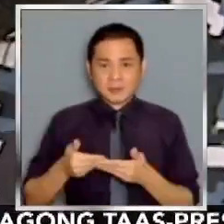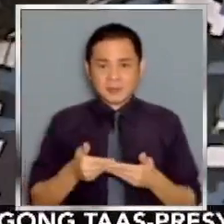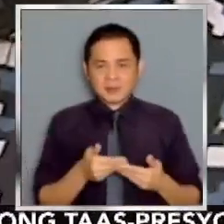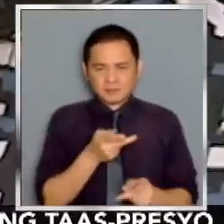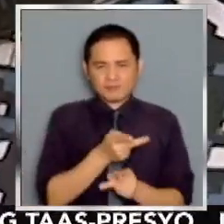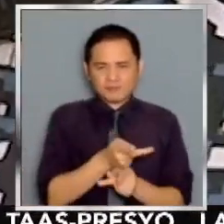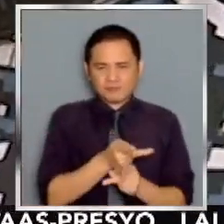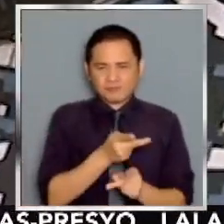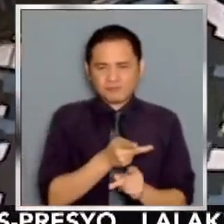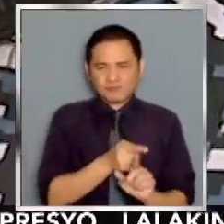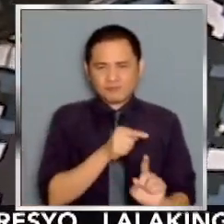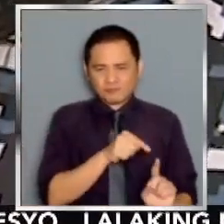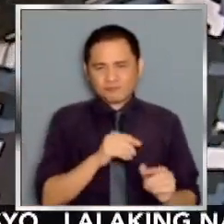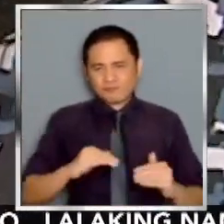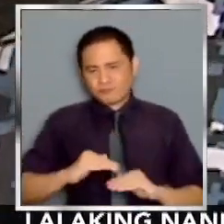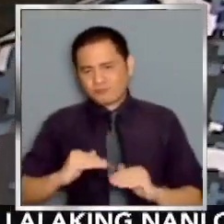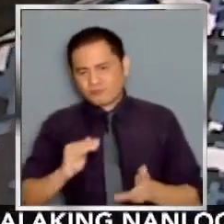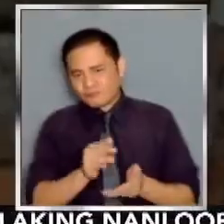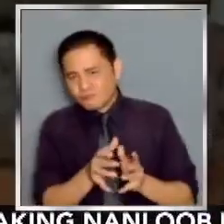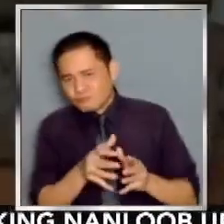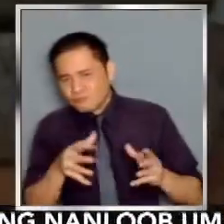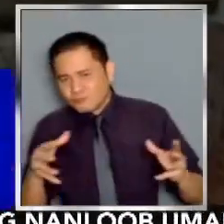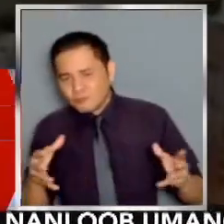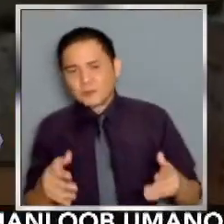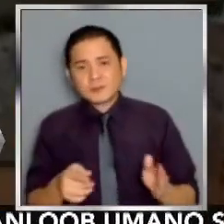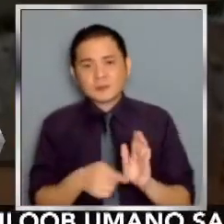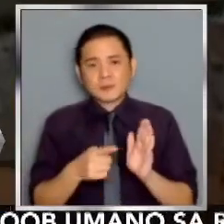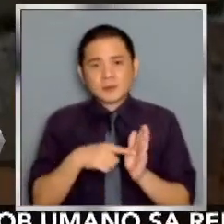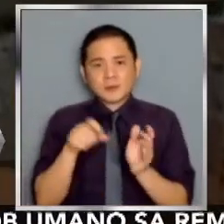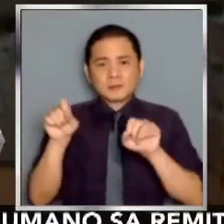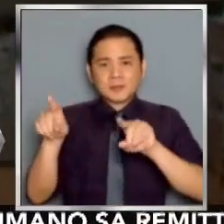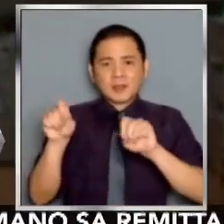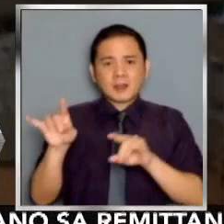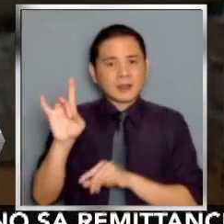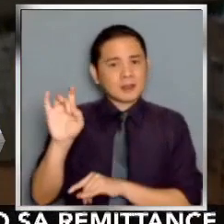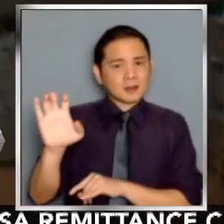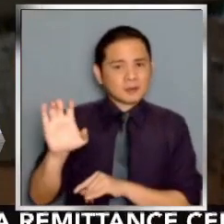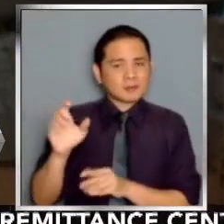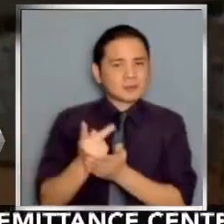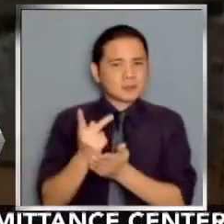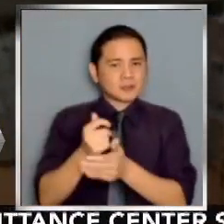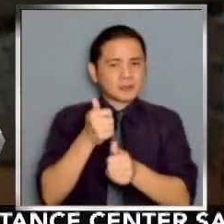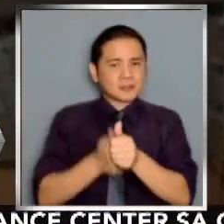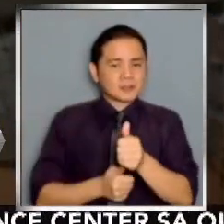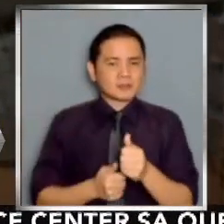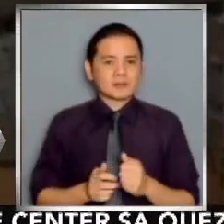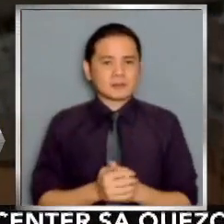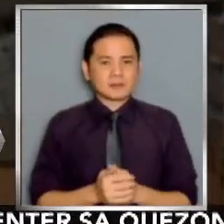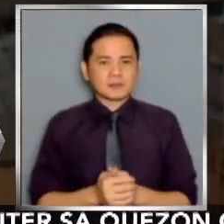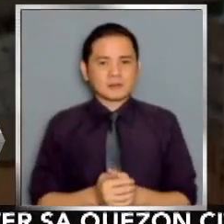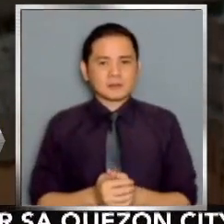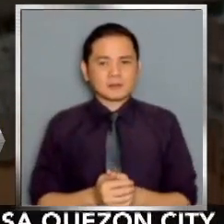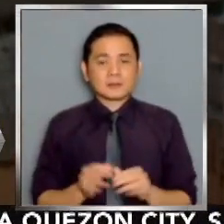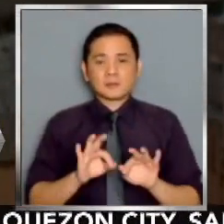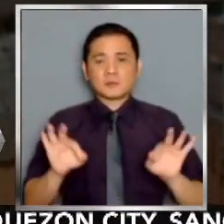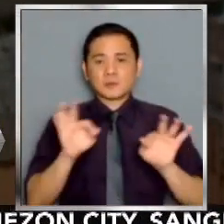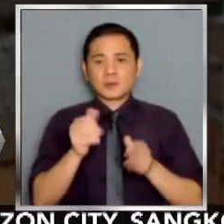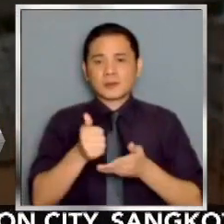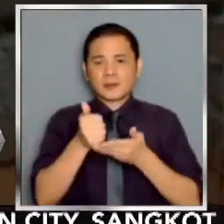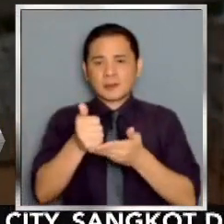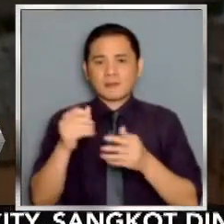nila, sir, may umaabot sila minsan ng 800. Kahit papaano, natutulungan ko po yung pamilya ko sa labas. Nabibigyan ko po sila